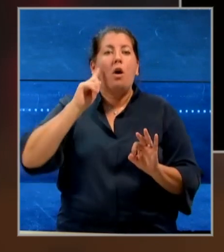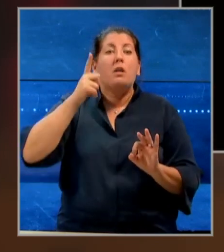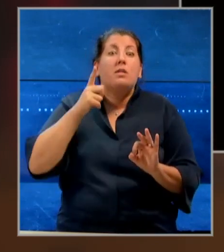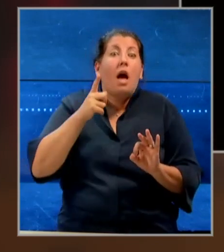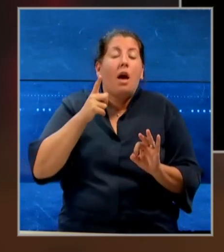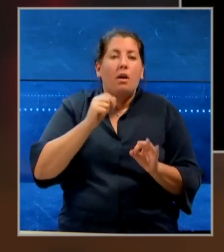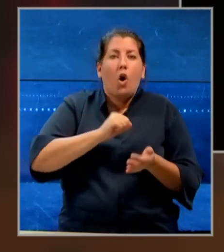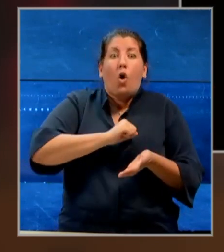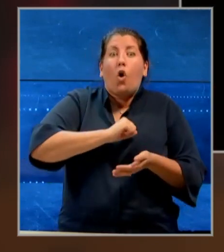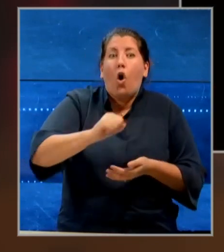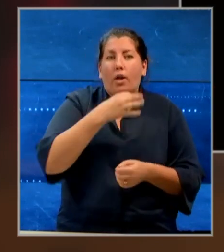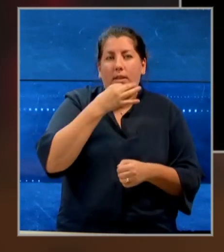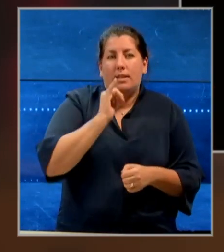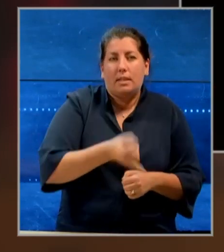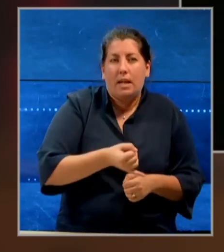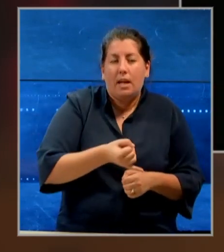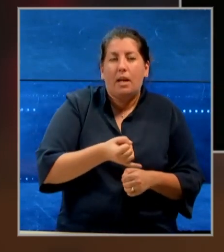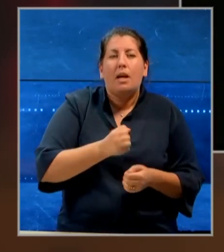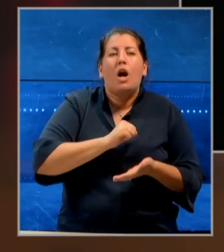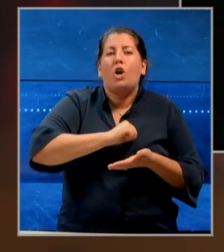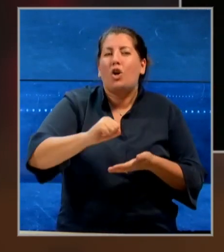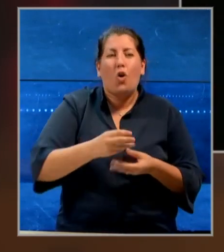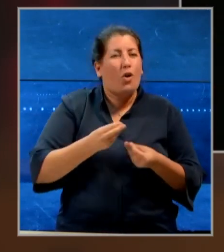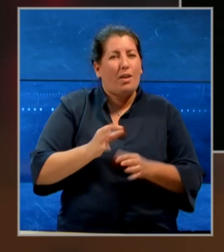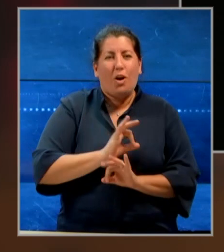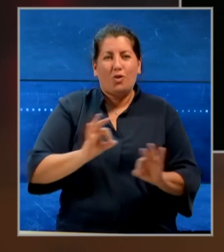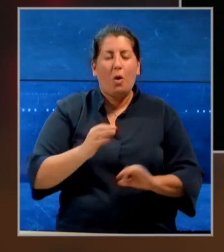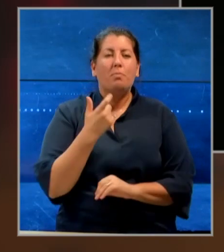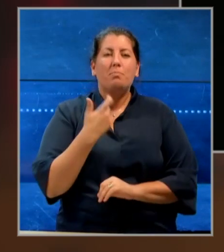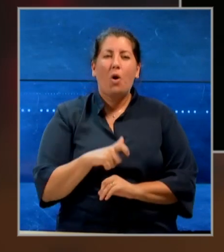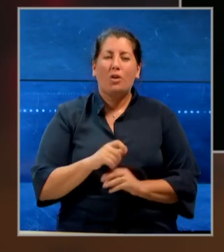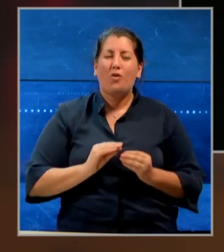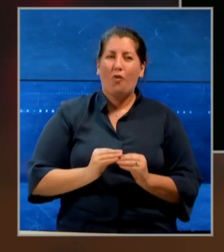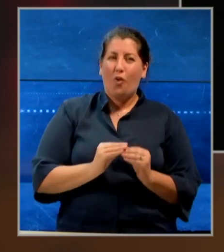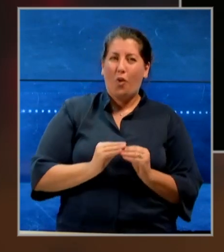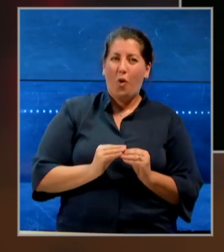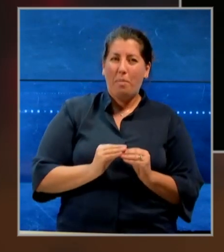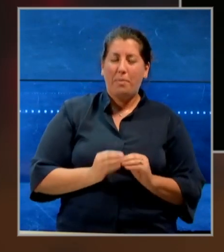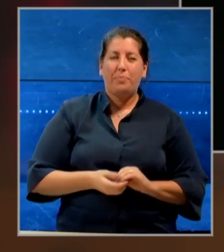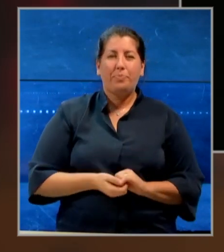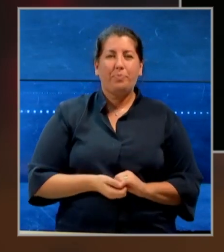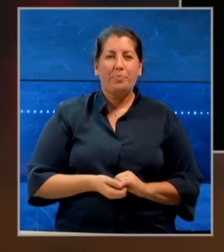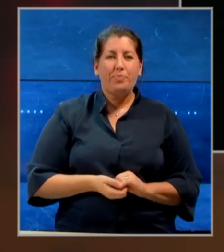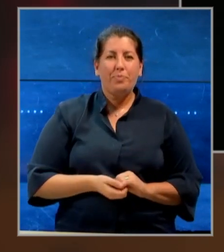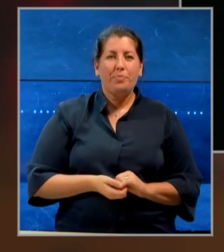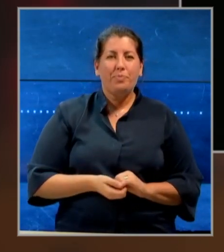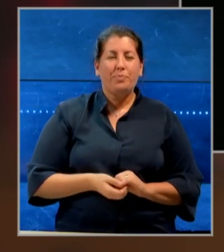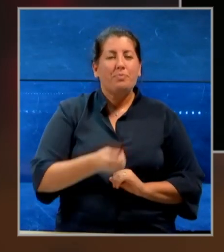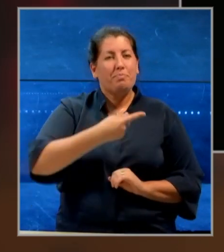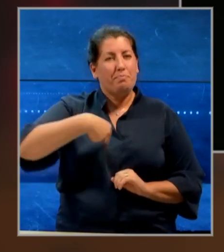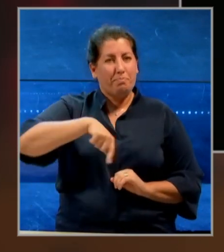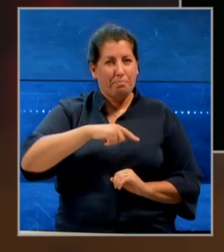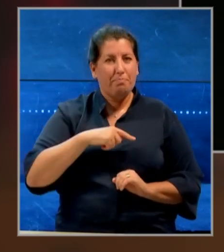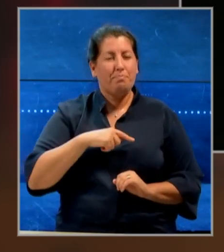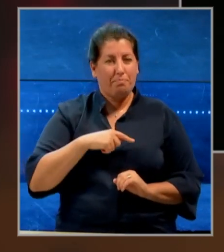forse c'era e non è stato dato. No, ma è chiaro che ci siamo fatti sentire nel palazzo, noi non dobbiamo di